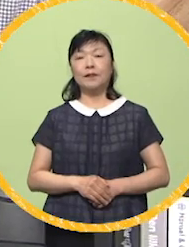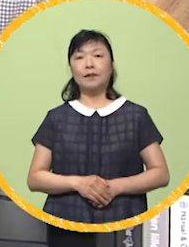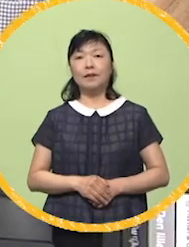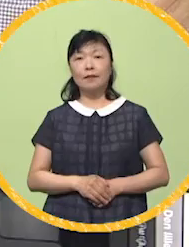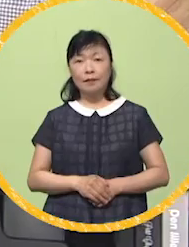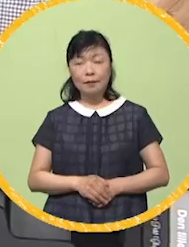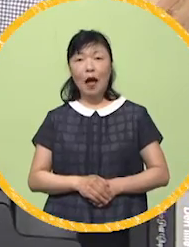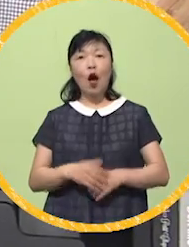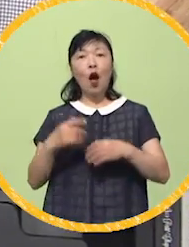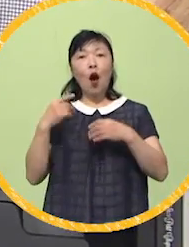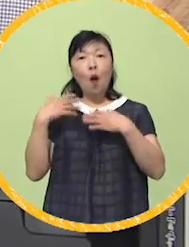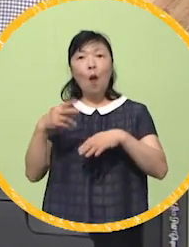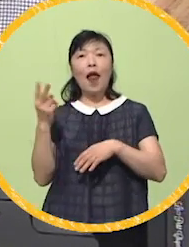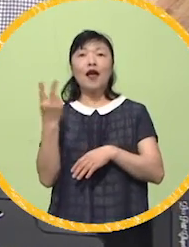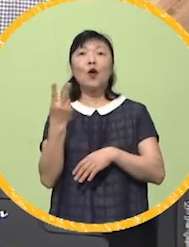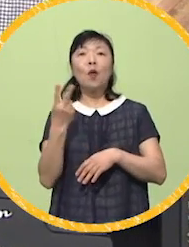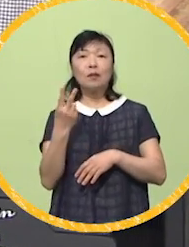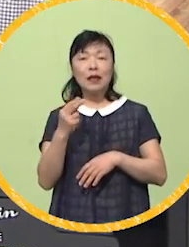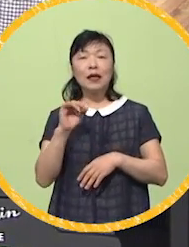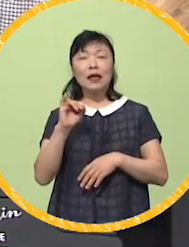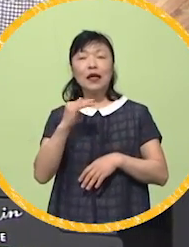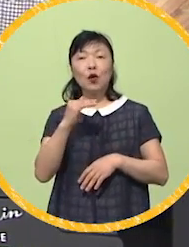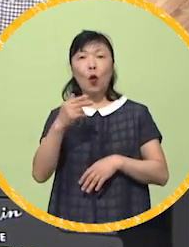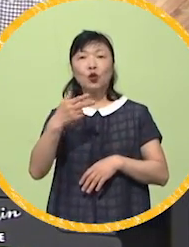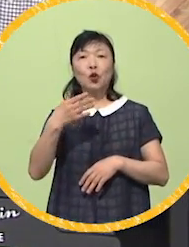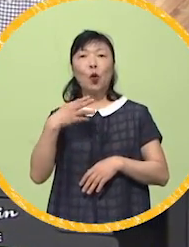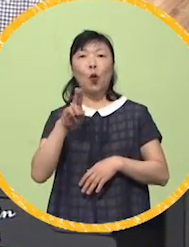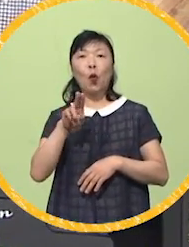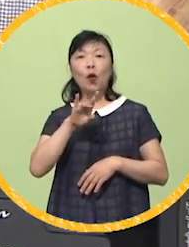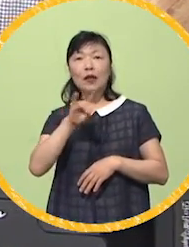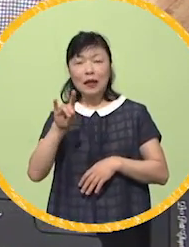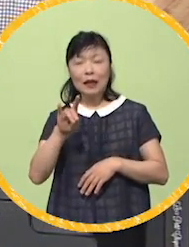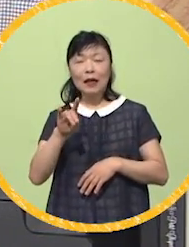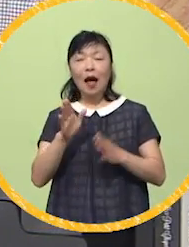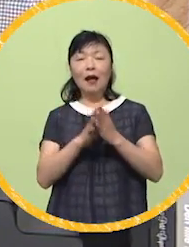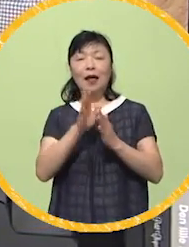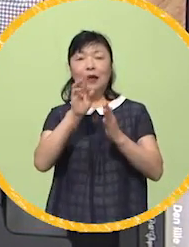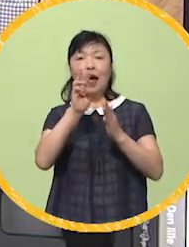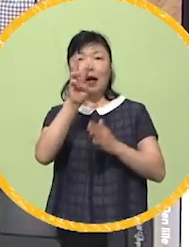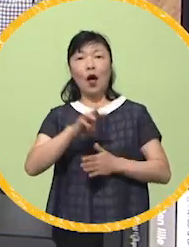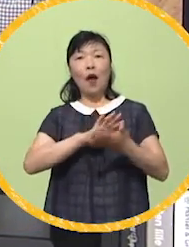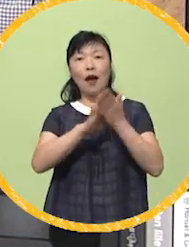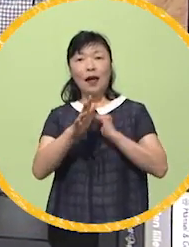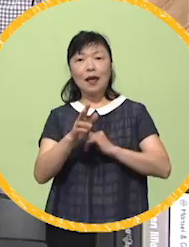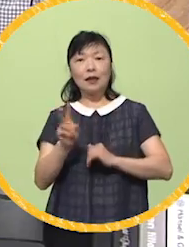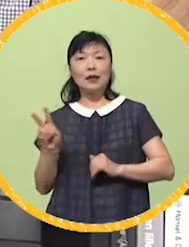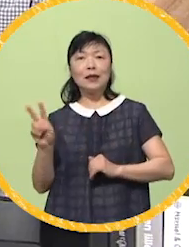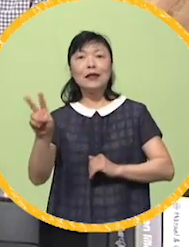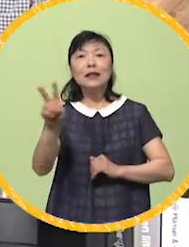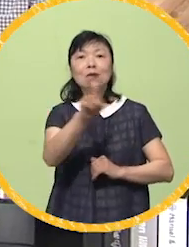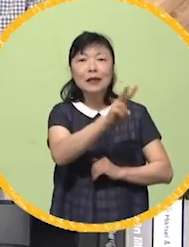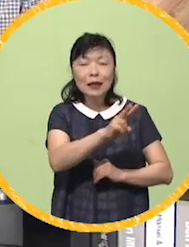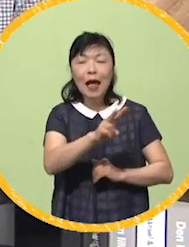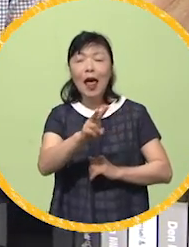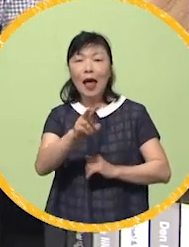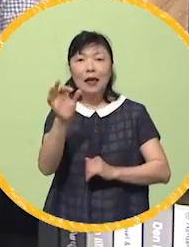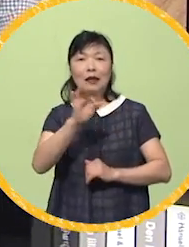ナビゲーターのお笑いコンビ囲碁将棋が物々交換しながら神奈川県を巡るこのコーナー、うん、皆さんお久しぶりでございます